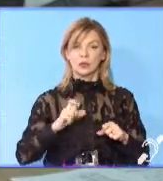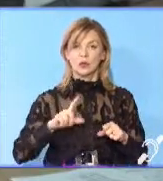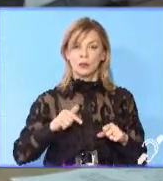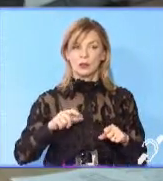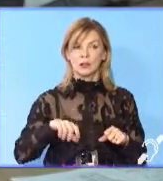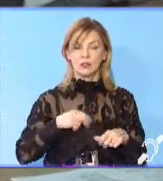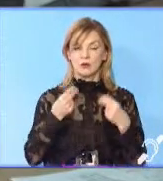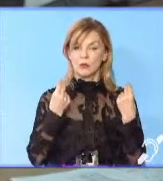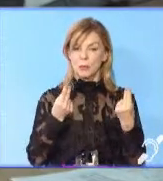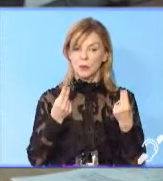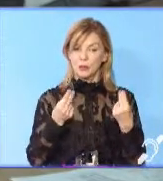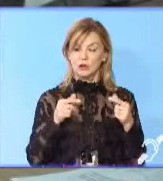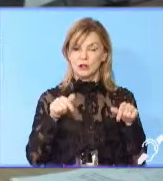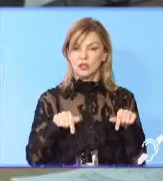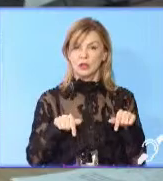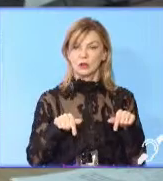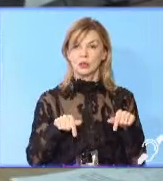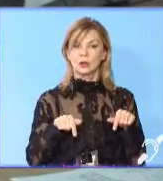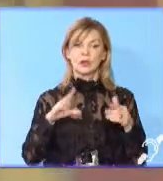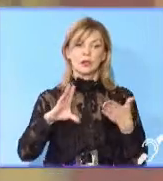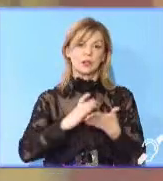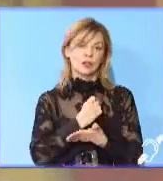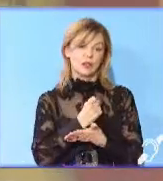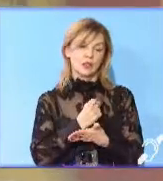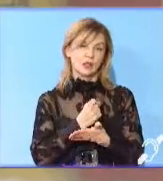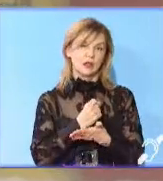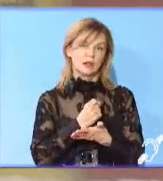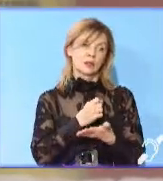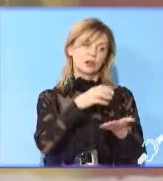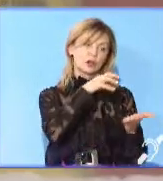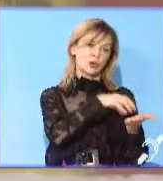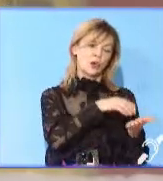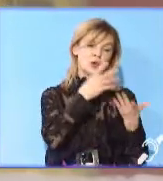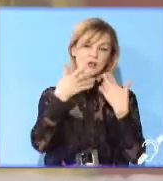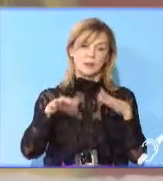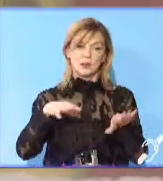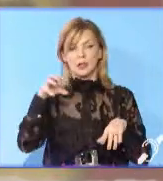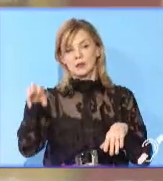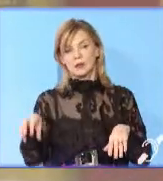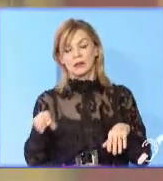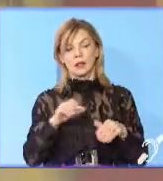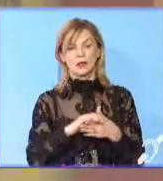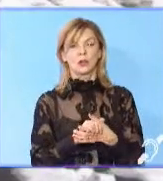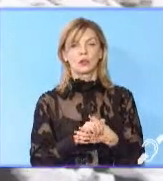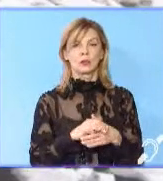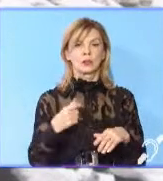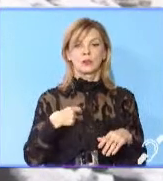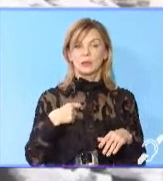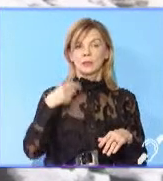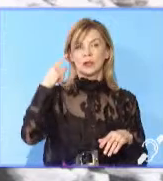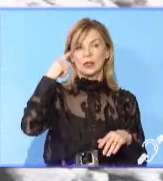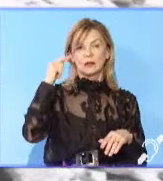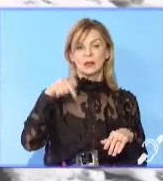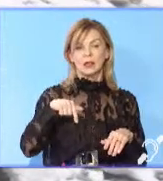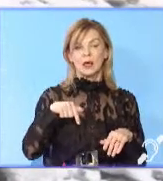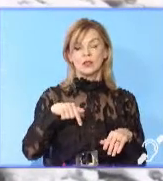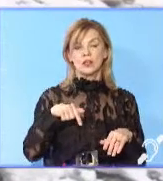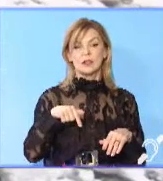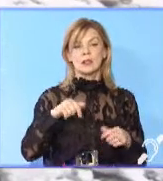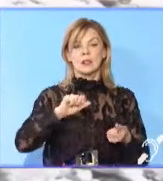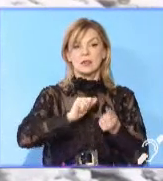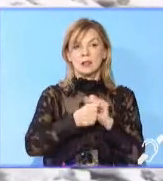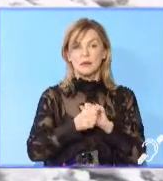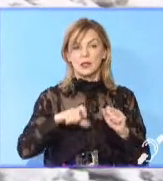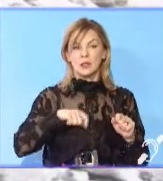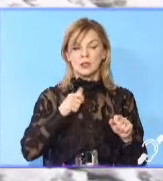mai prielnică. Și atunci se câștigă pe o parte, se pierde pe partea cealaltă. Nu ne putem gândi cumva că aceste fenomene sunt